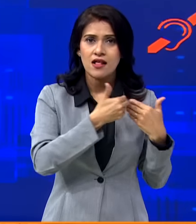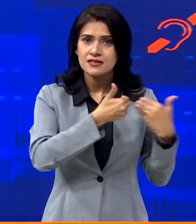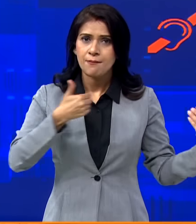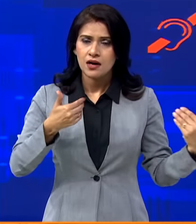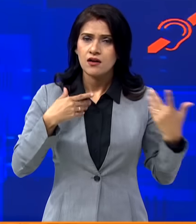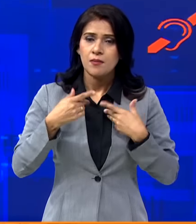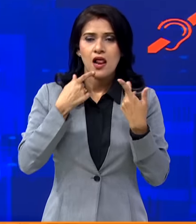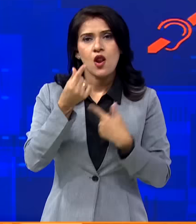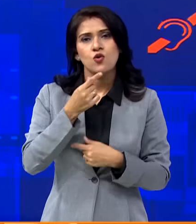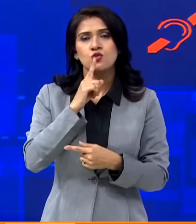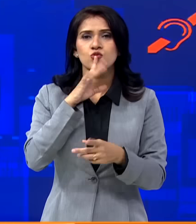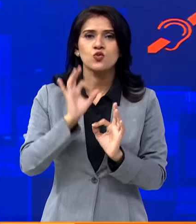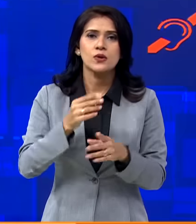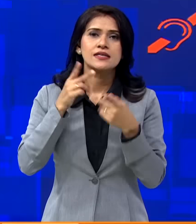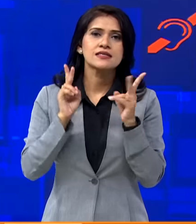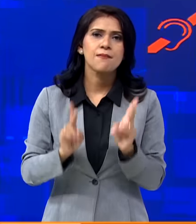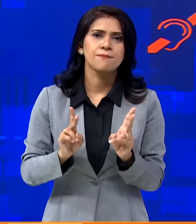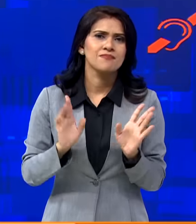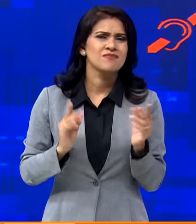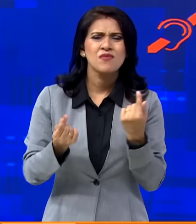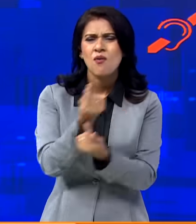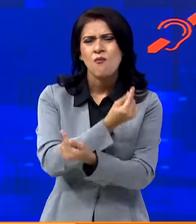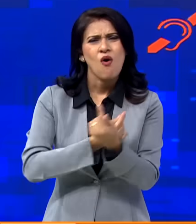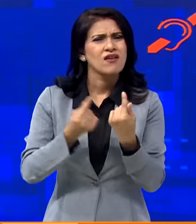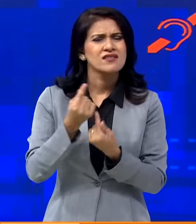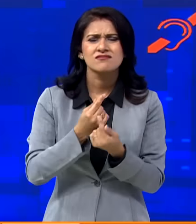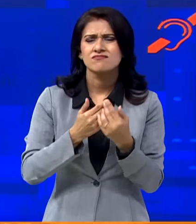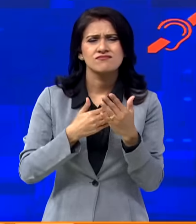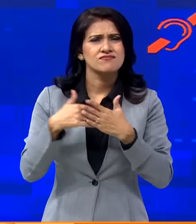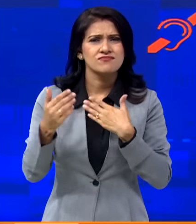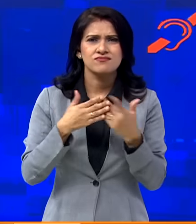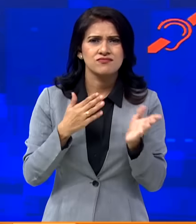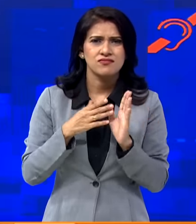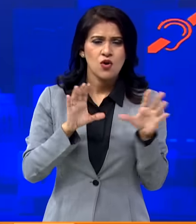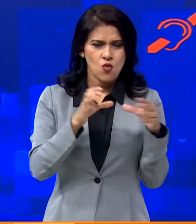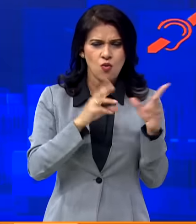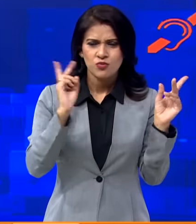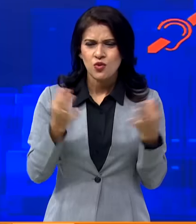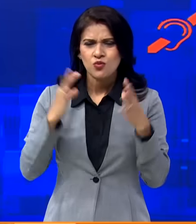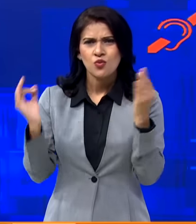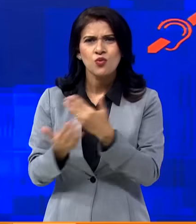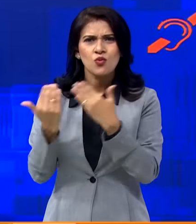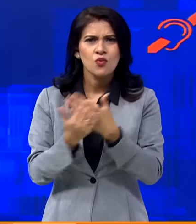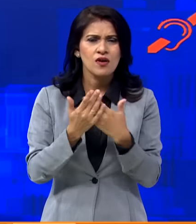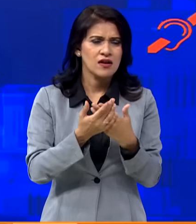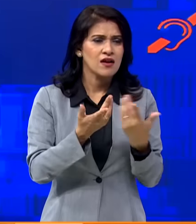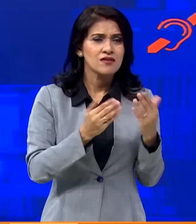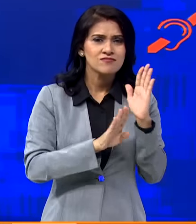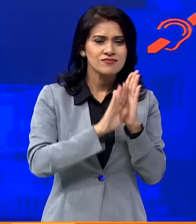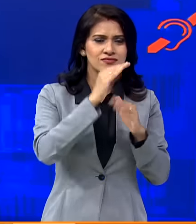हू सत्ता आती य जाती है सत्ता आएगी और जाएगी पार्टिया आएंगी जाएंगी बिगड़ेगी